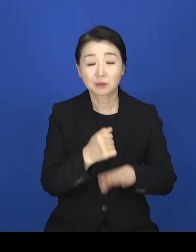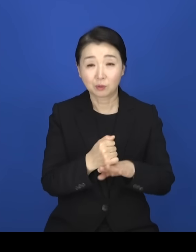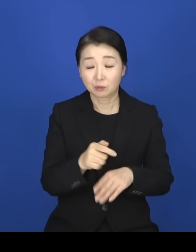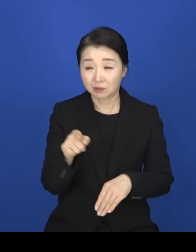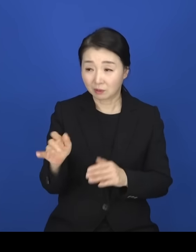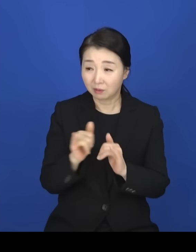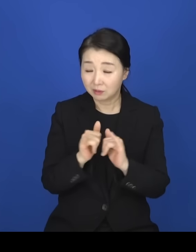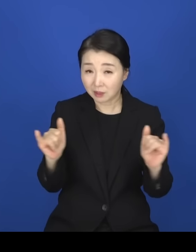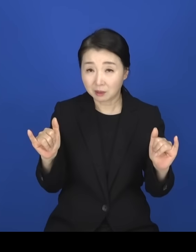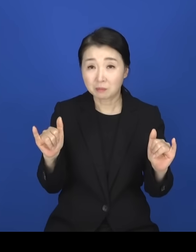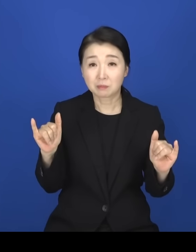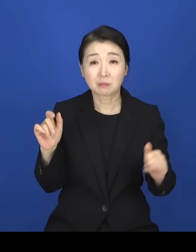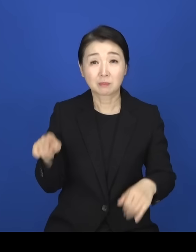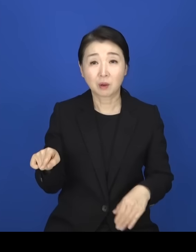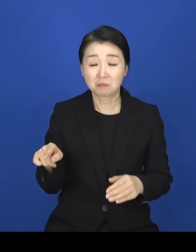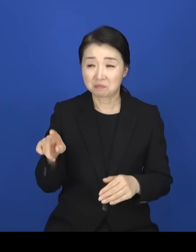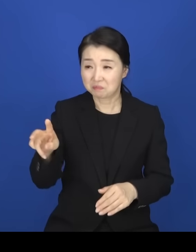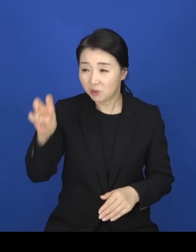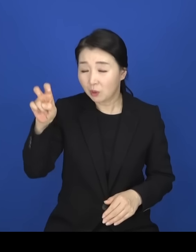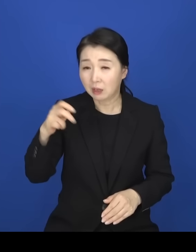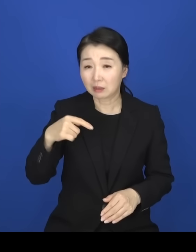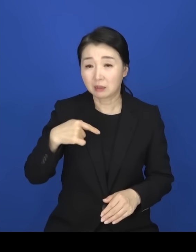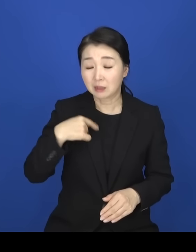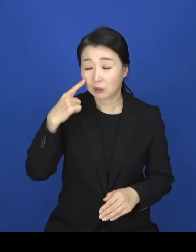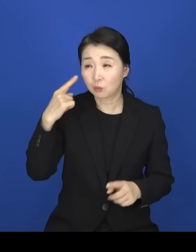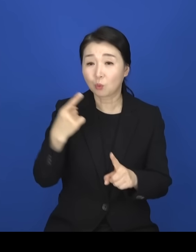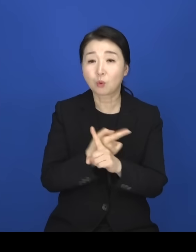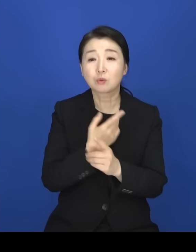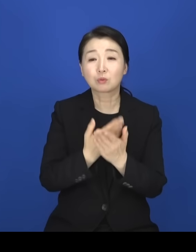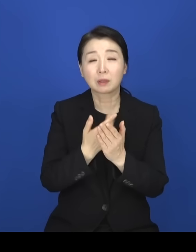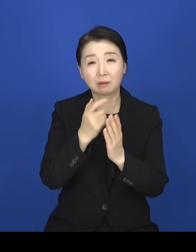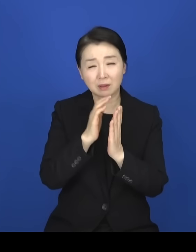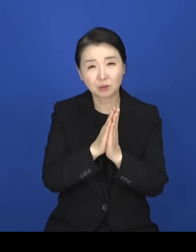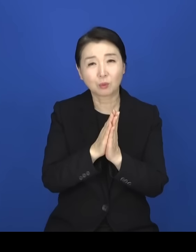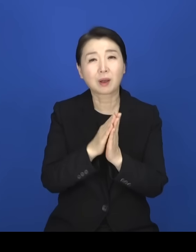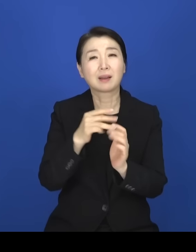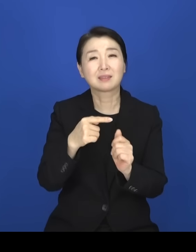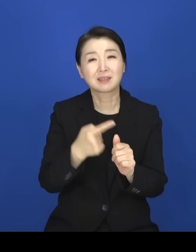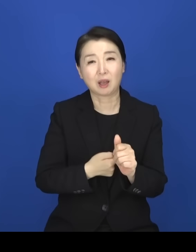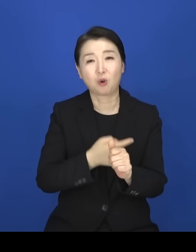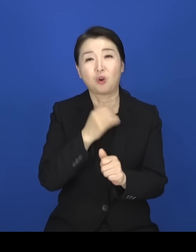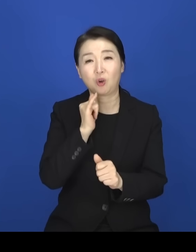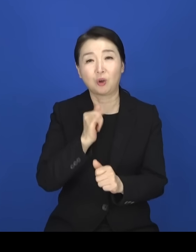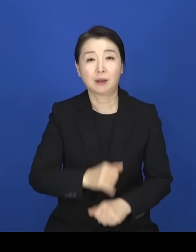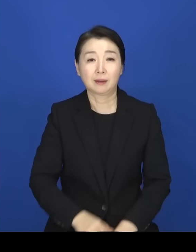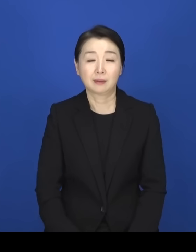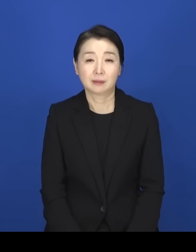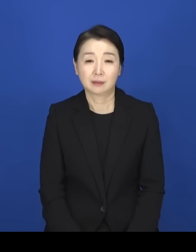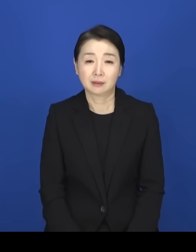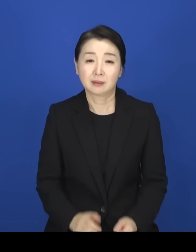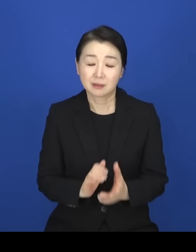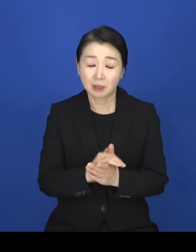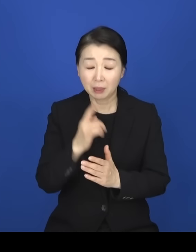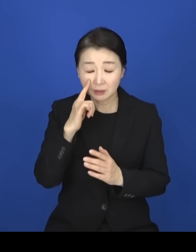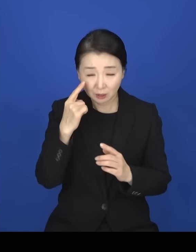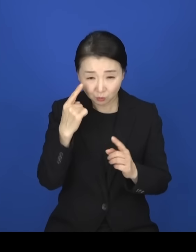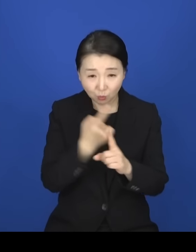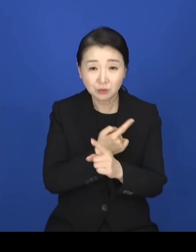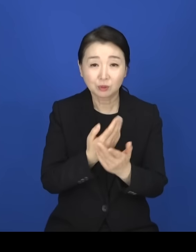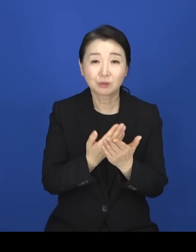저 사람을 미워하는 제 눈을 좀 고쳐주세요라는 기도가 정말 나오더라고요. 제발 제 눈을